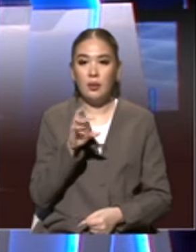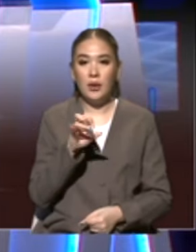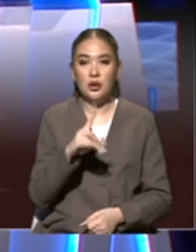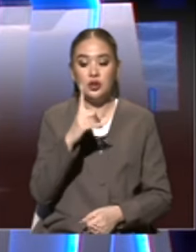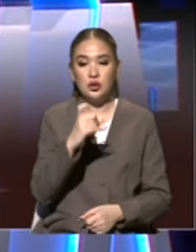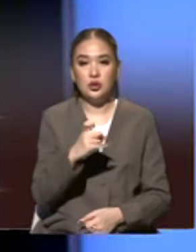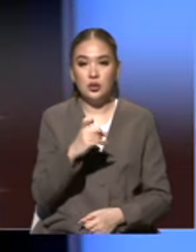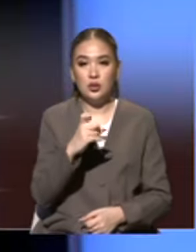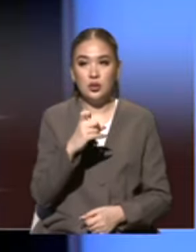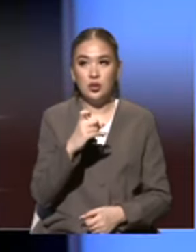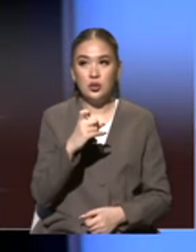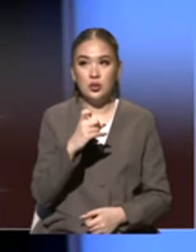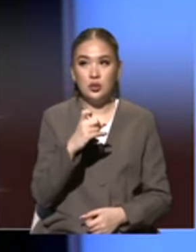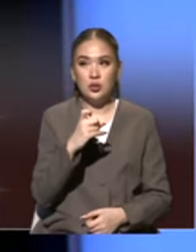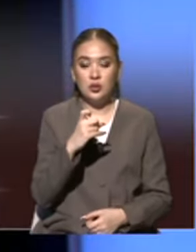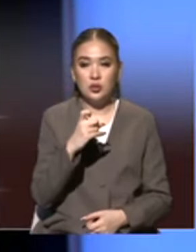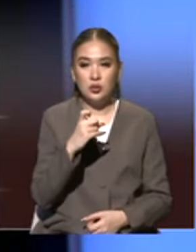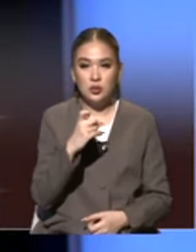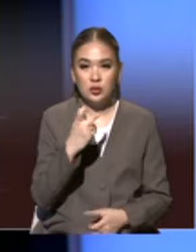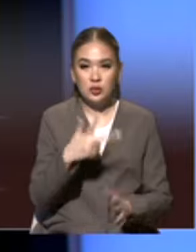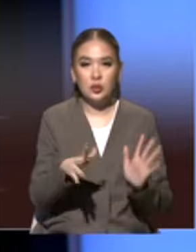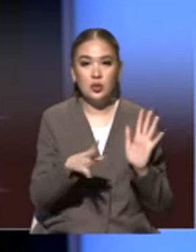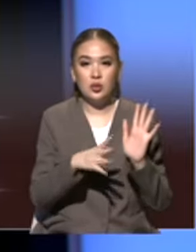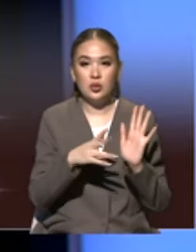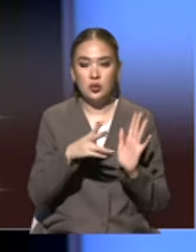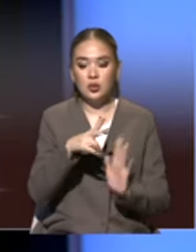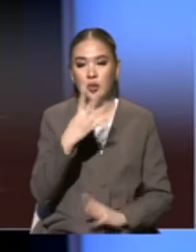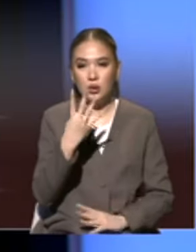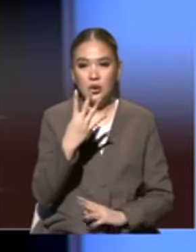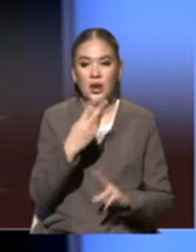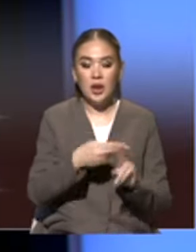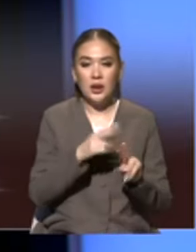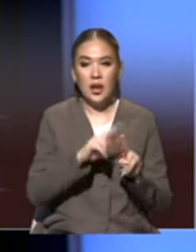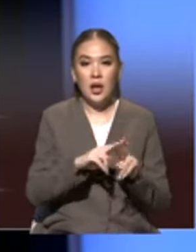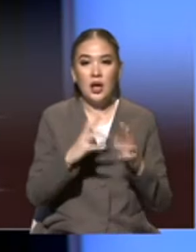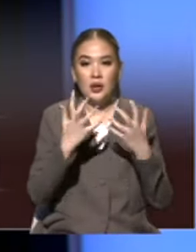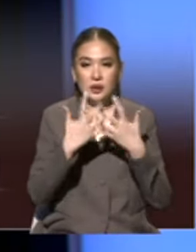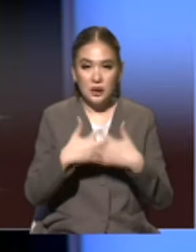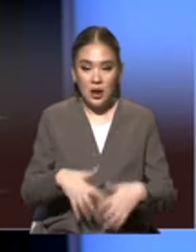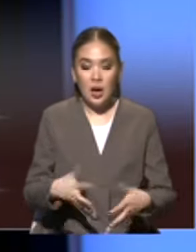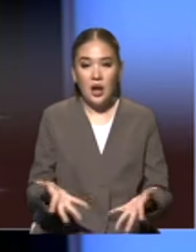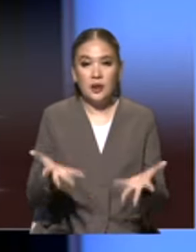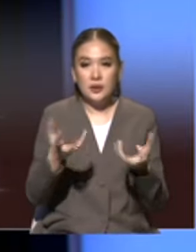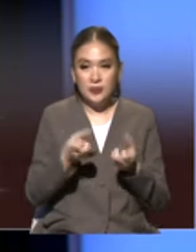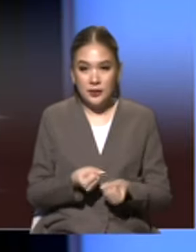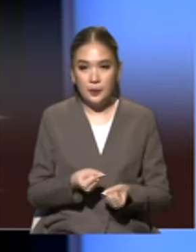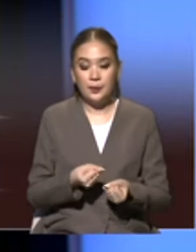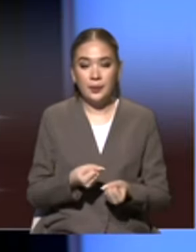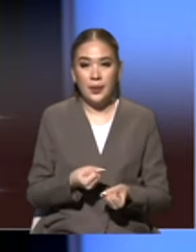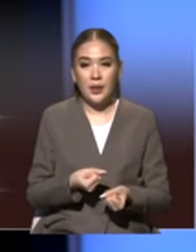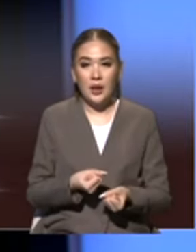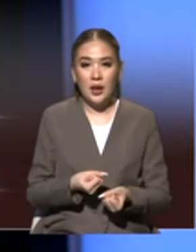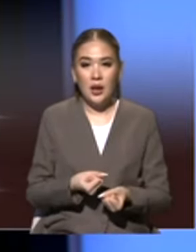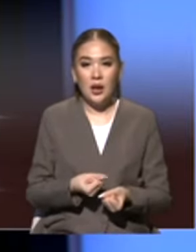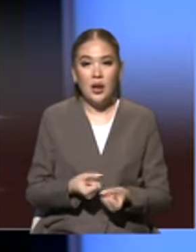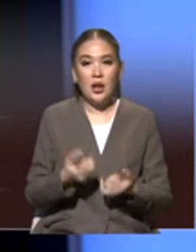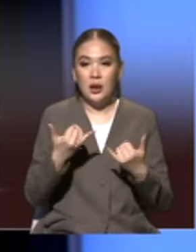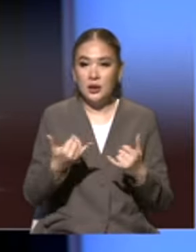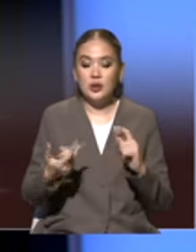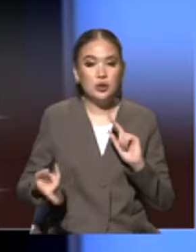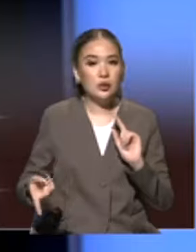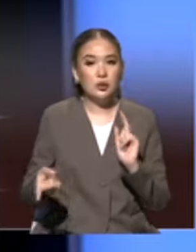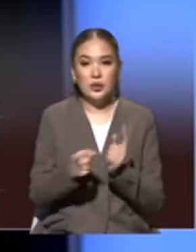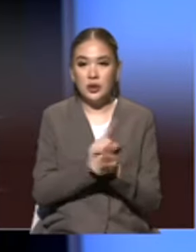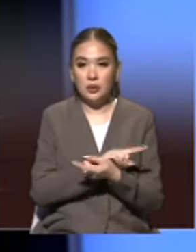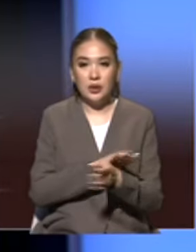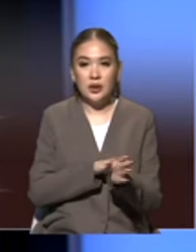194 объем алған бір жылда, 194 шарт алғанда түбі қазір ол қара тізімге кіріп кетті қазір,